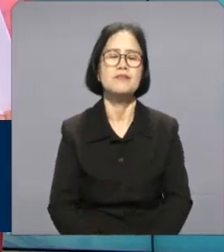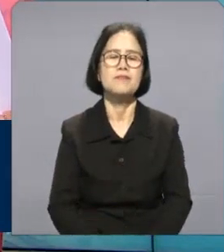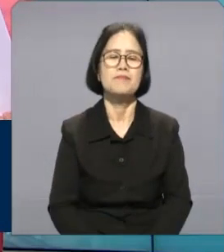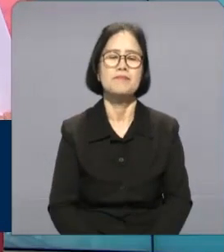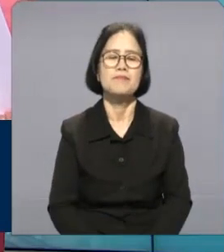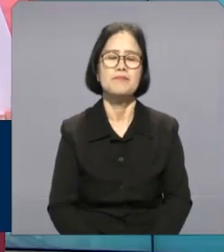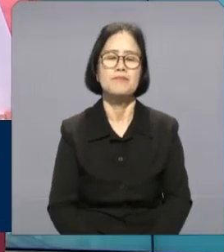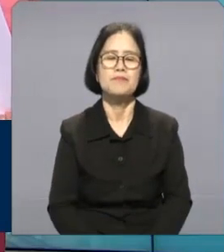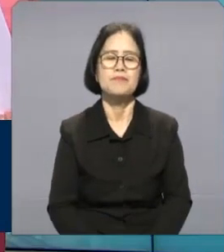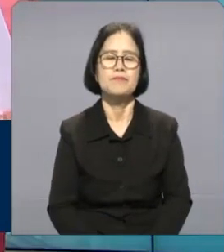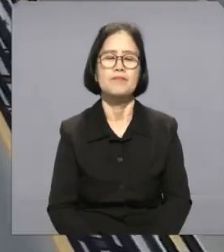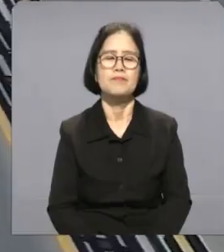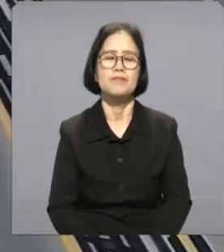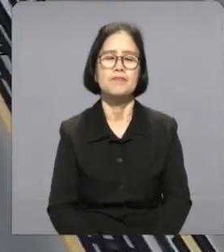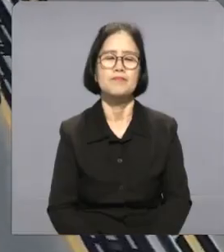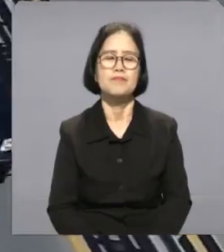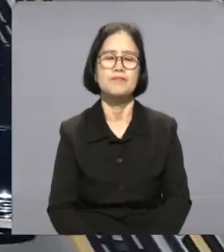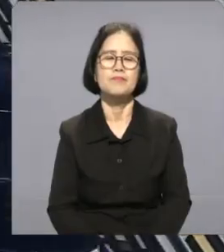기자입니다.